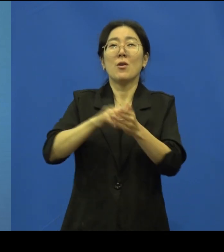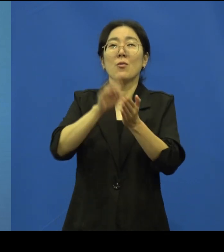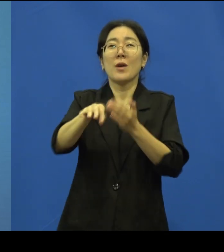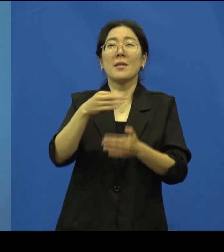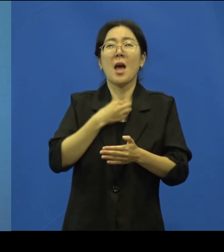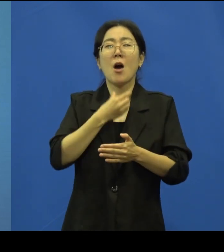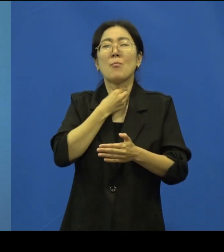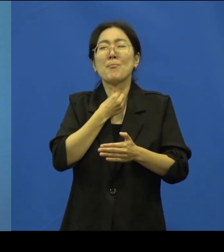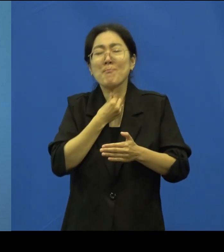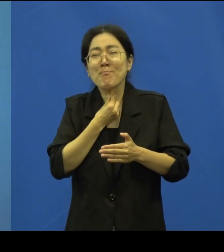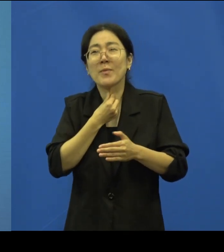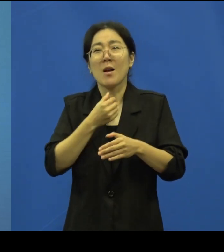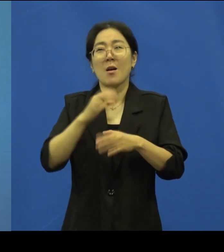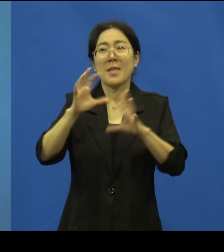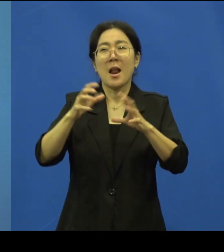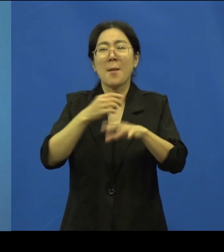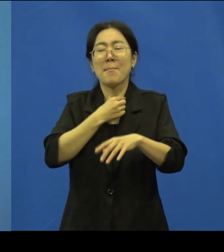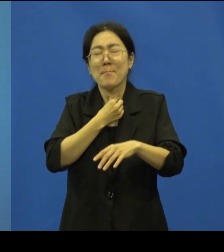그것을 말하고 있어요.